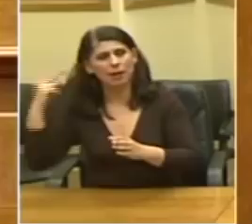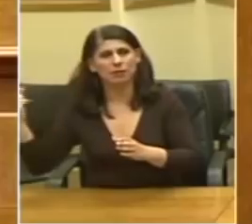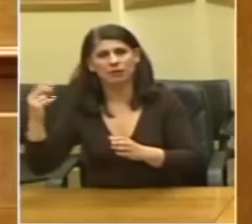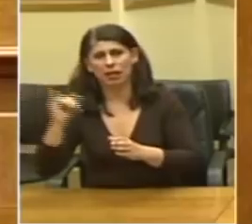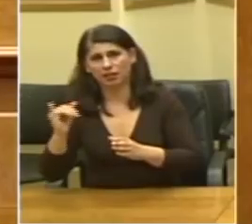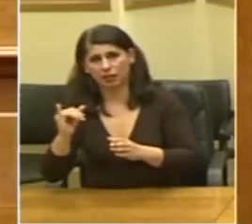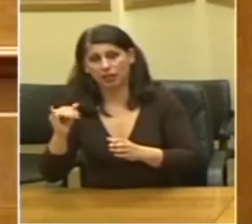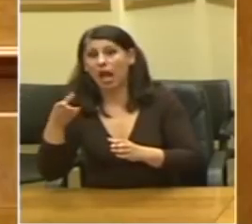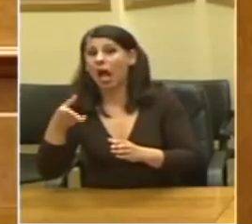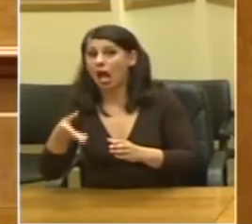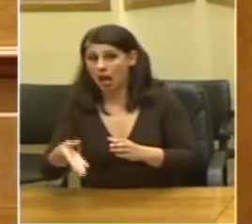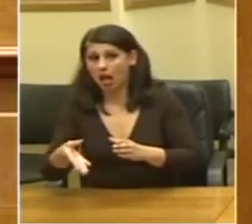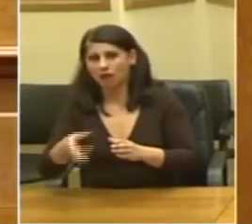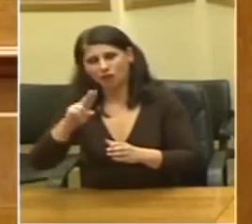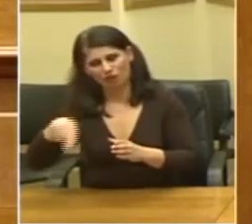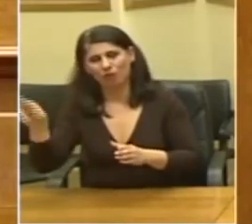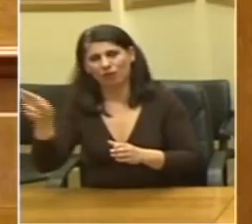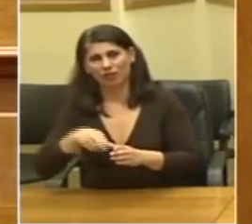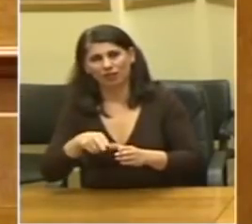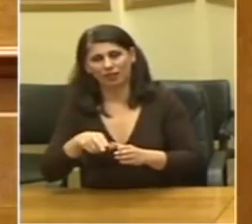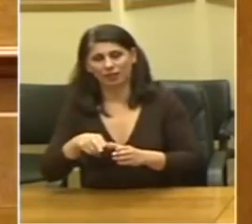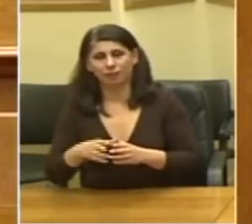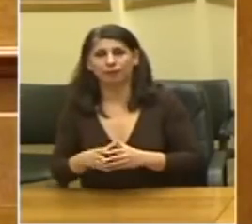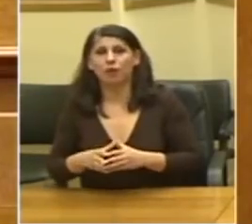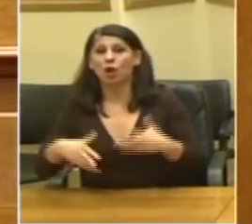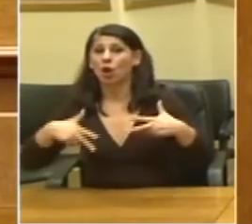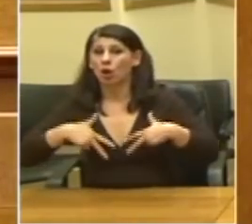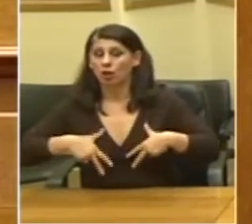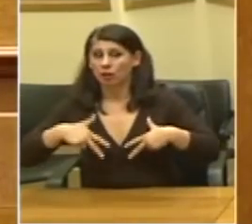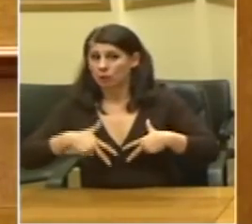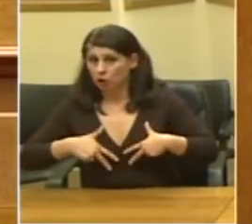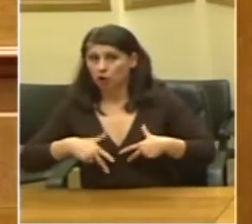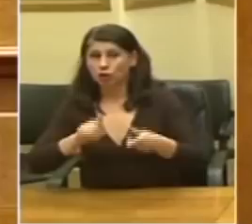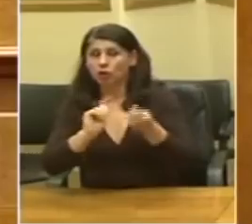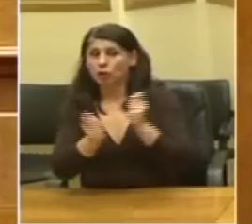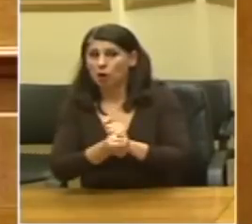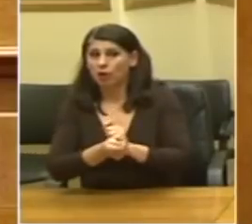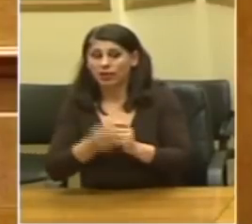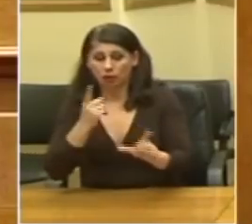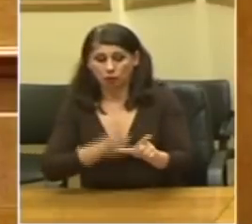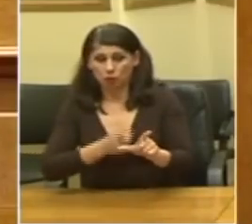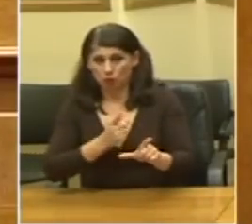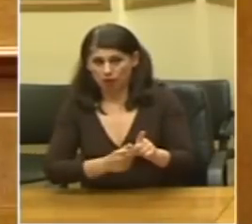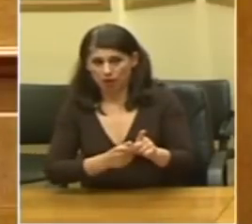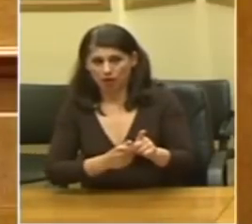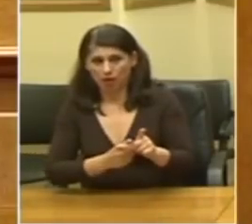πανεπιστημιακά ιδρύματα, και αυτό απορρίφθηκε, ενώ ο Υπουργός στην τροπολογία του ΚΚΕ για